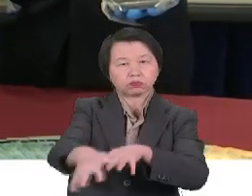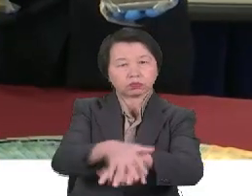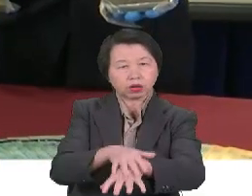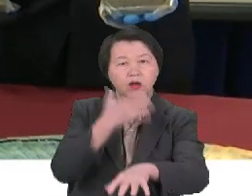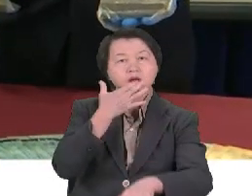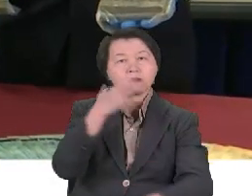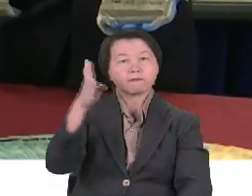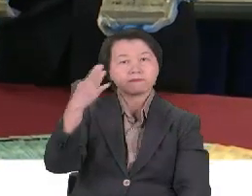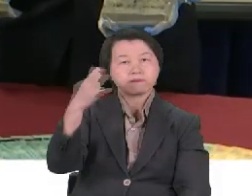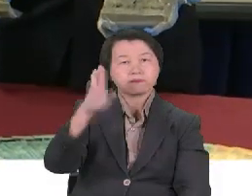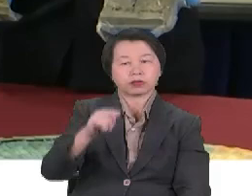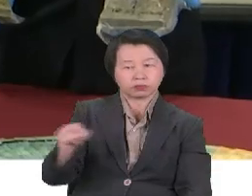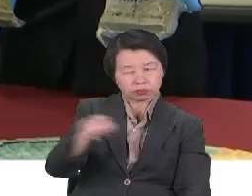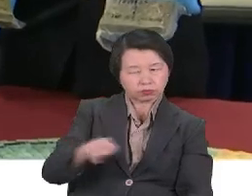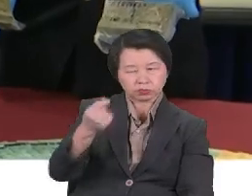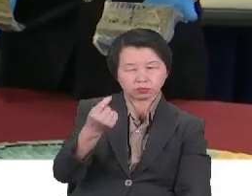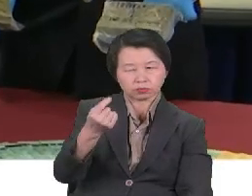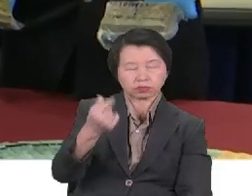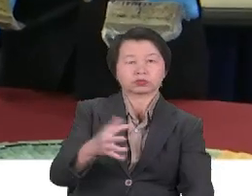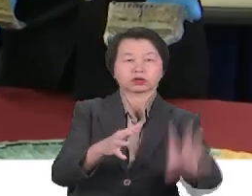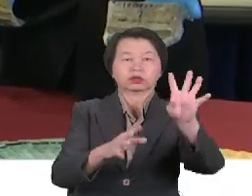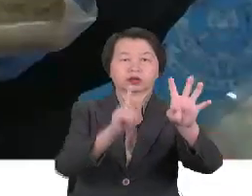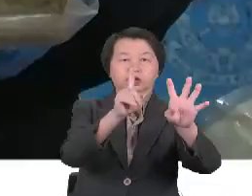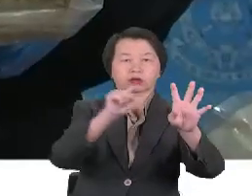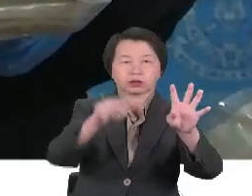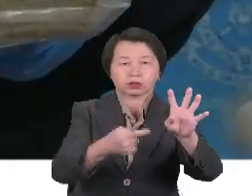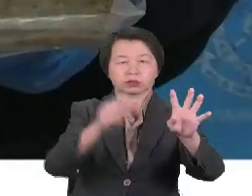berwarna biru dianggar bernilai r41,635